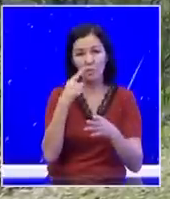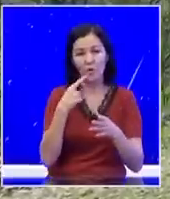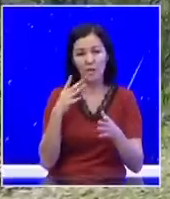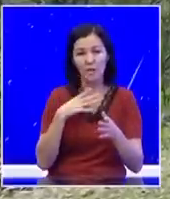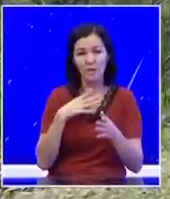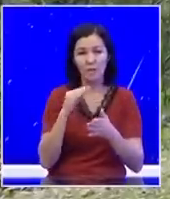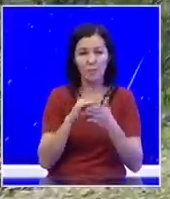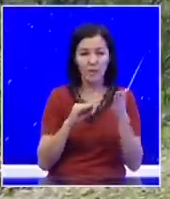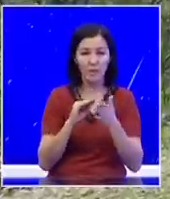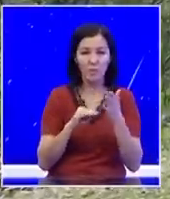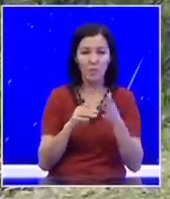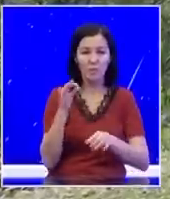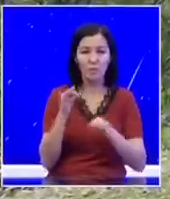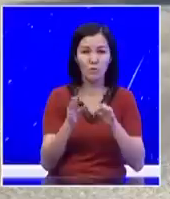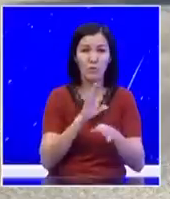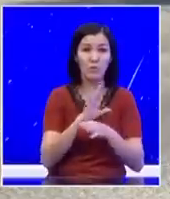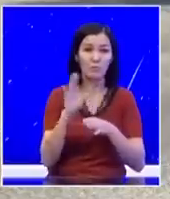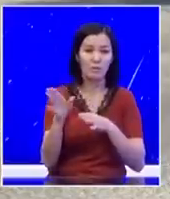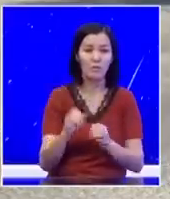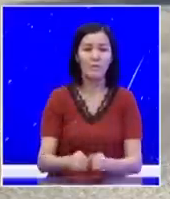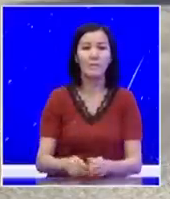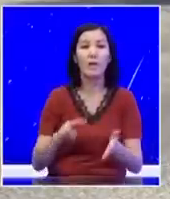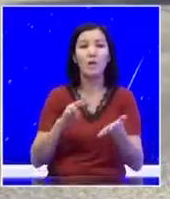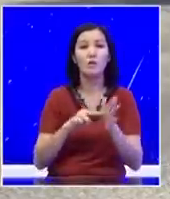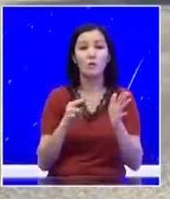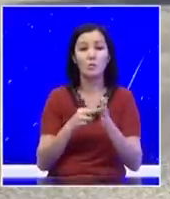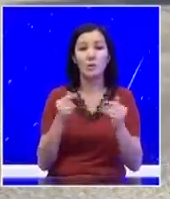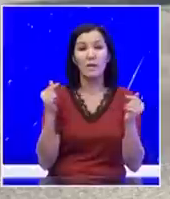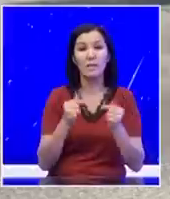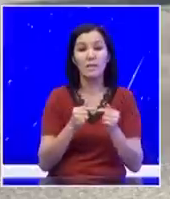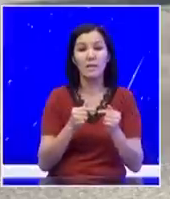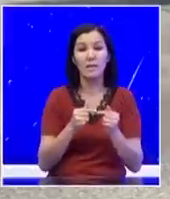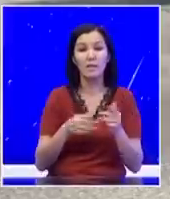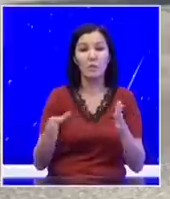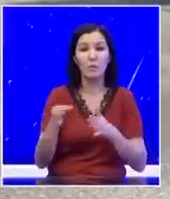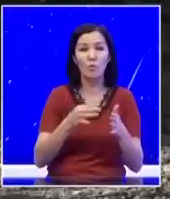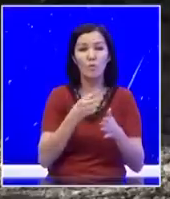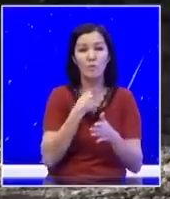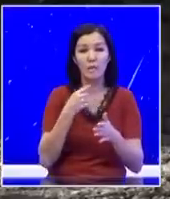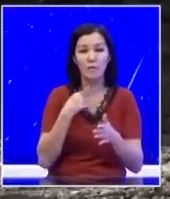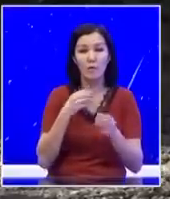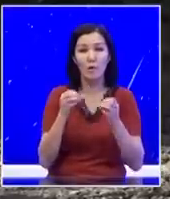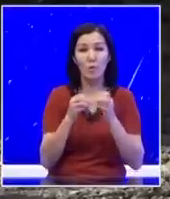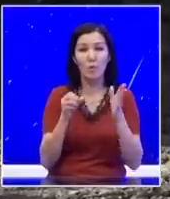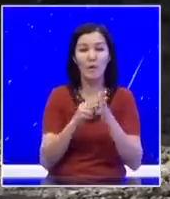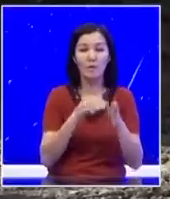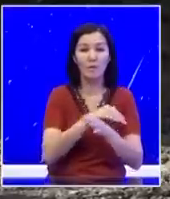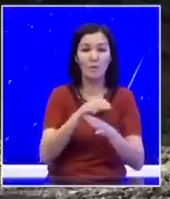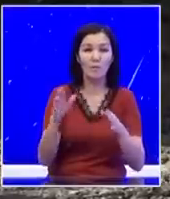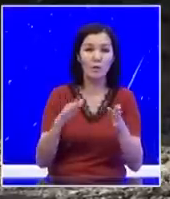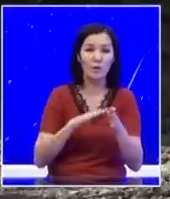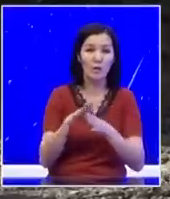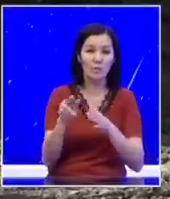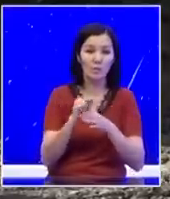адымдық протокол толтырып сотқа жібереміз. Жоспарға сай алғашқы қар түскенше облыс орталығының 16 көшесі жаңа кейіпке енетін